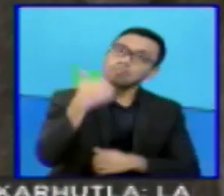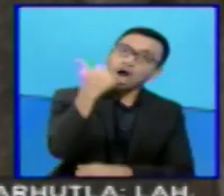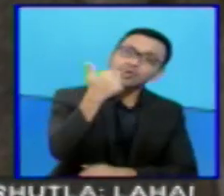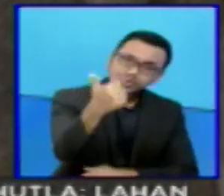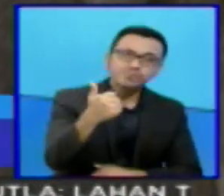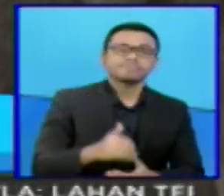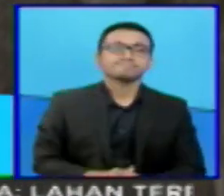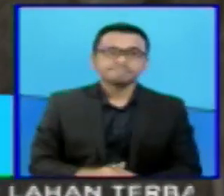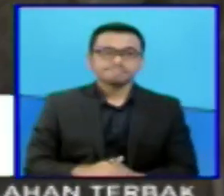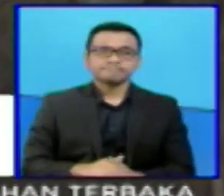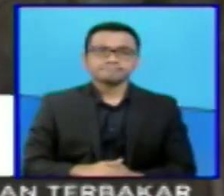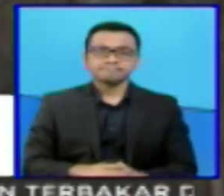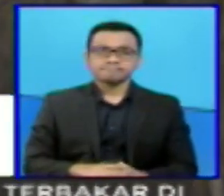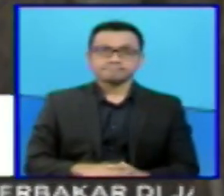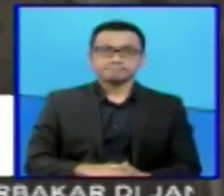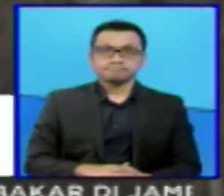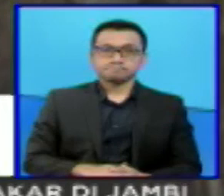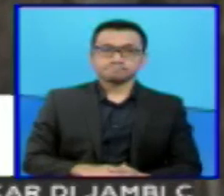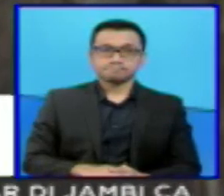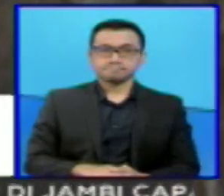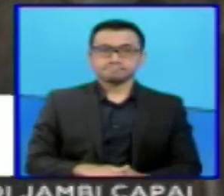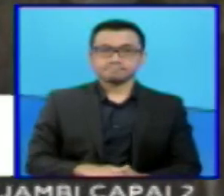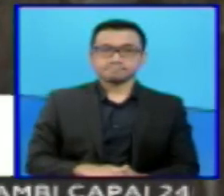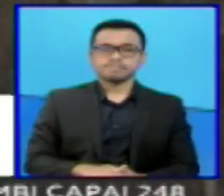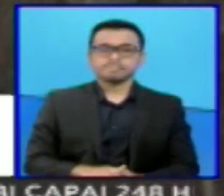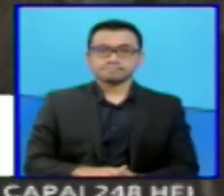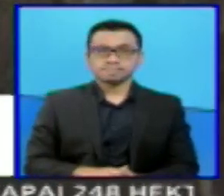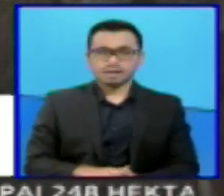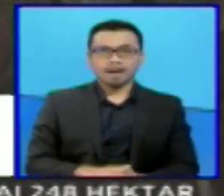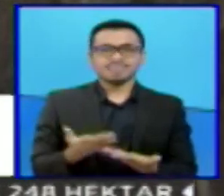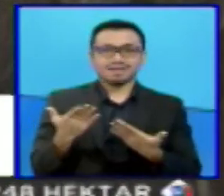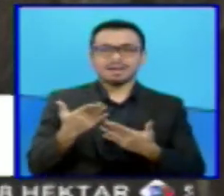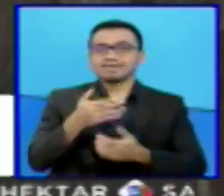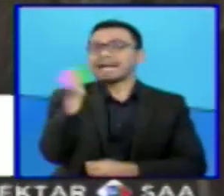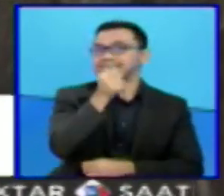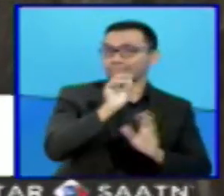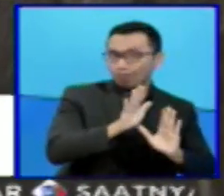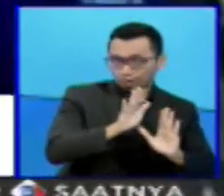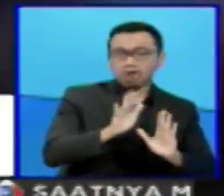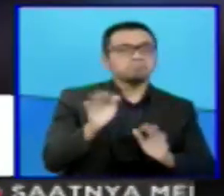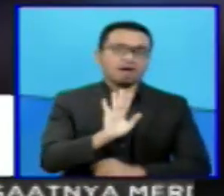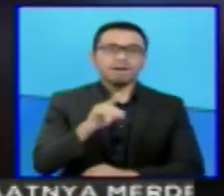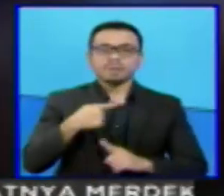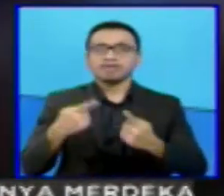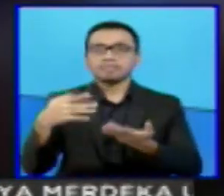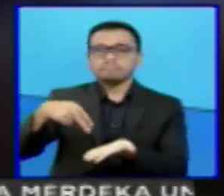antara bidang nyanyinya dan baletnya, tapi juga dalam bidang akademik.